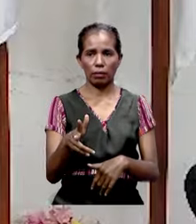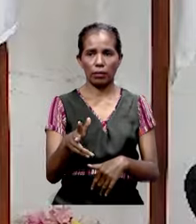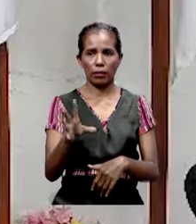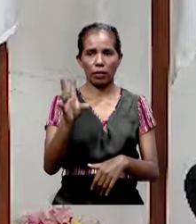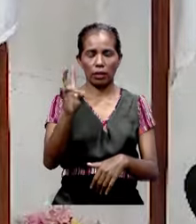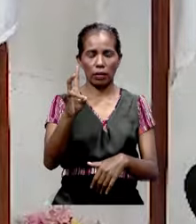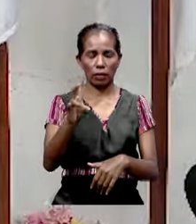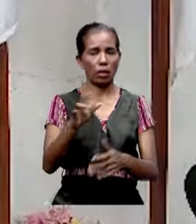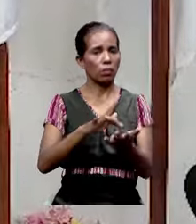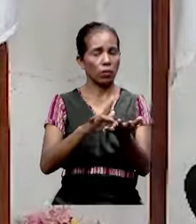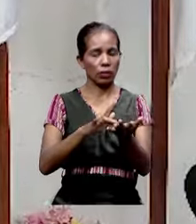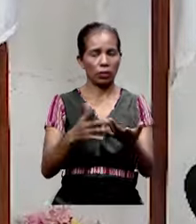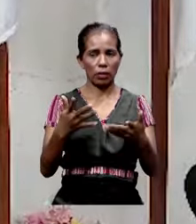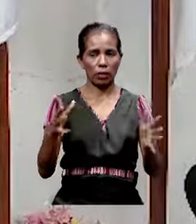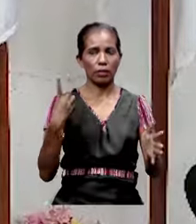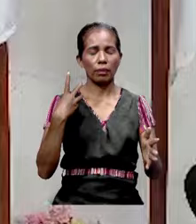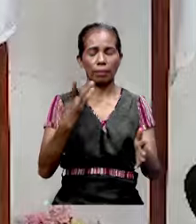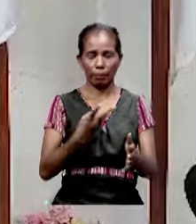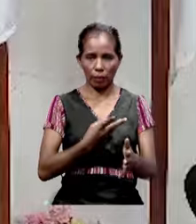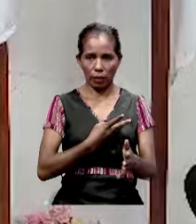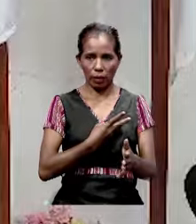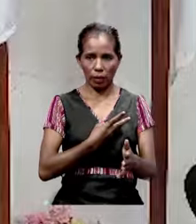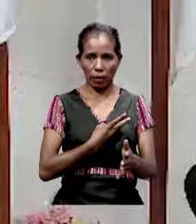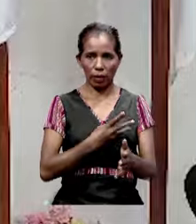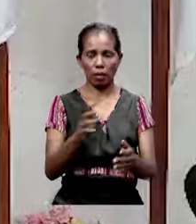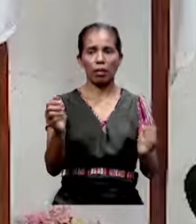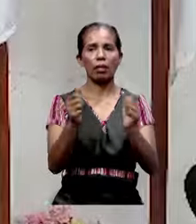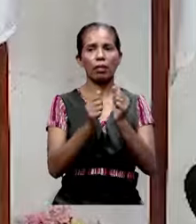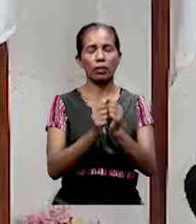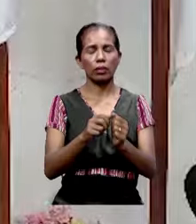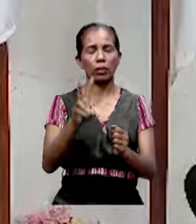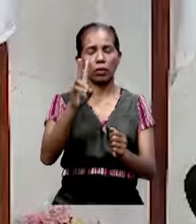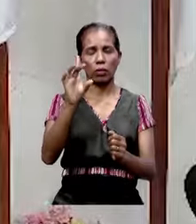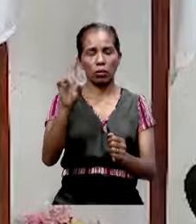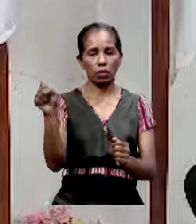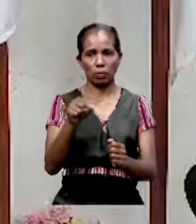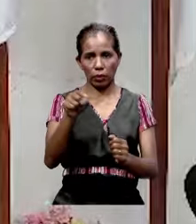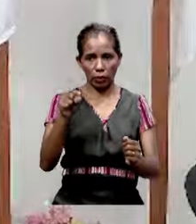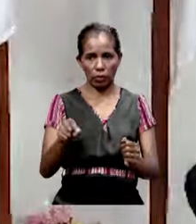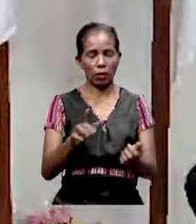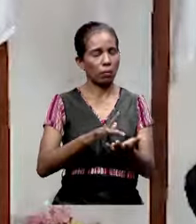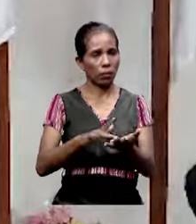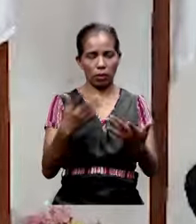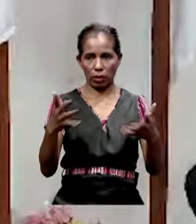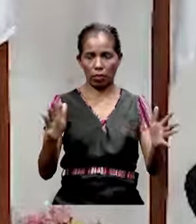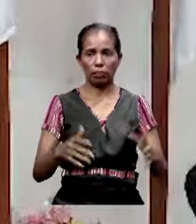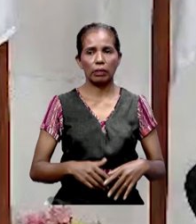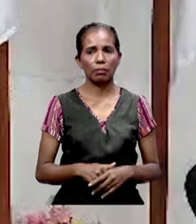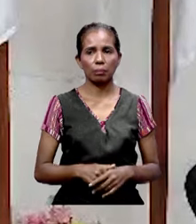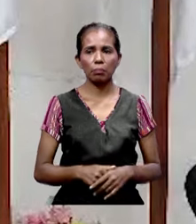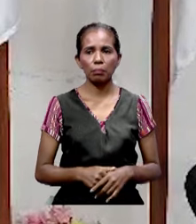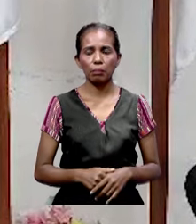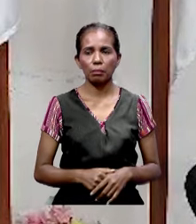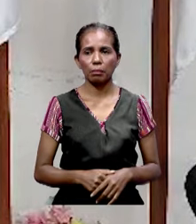30 item. Oi tatu kopa dua kalkulasi sekitar 8.7% memang stok. Iya,